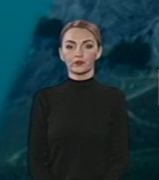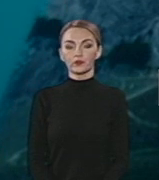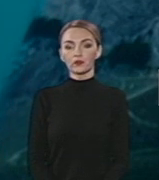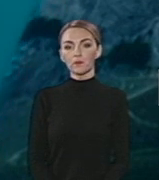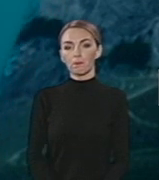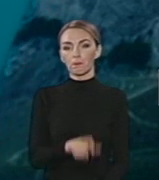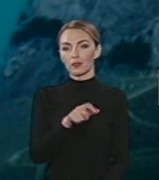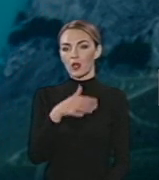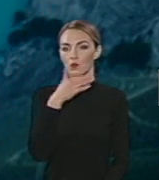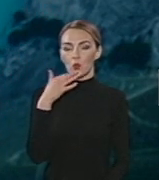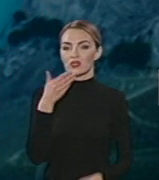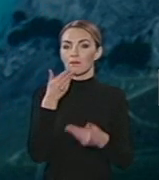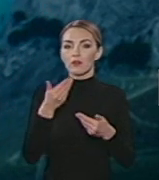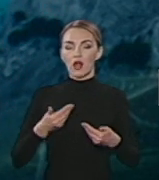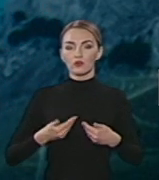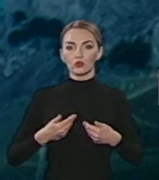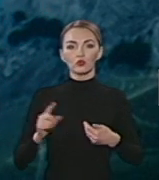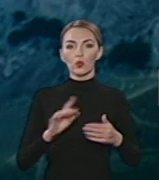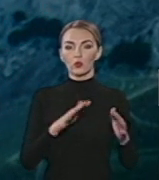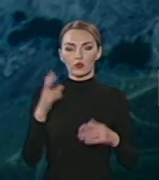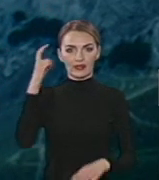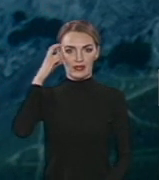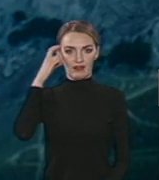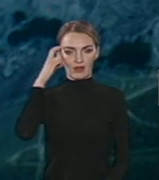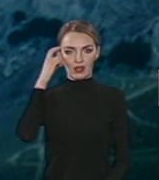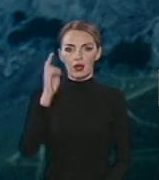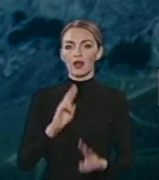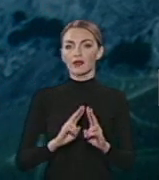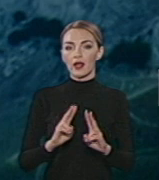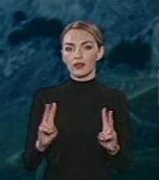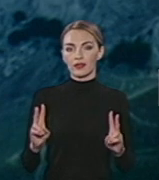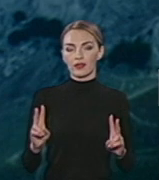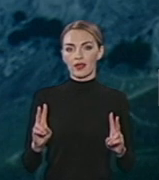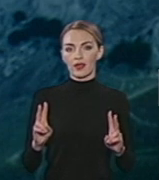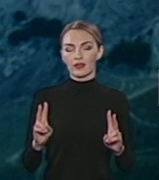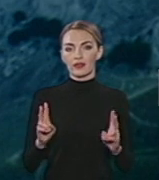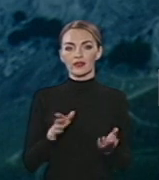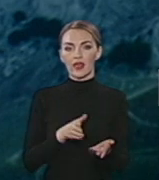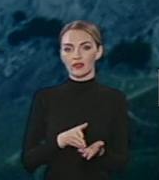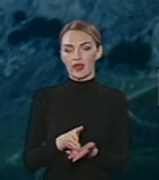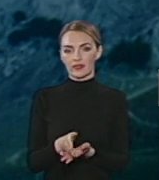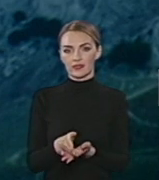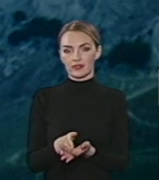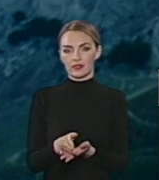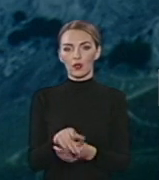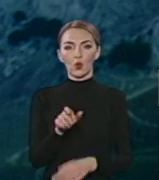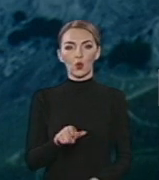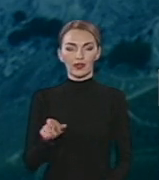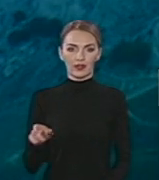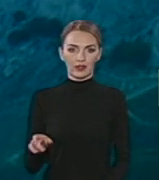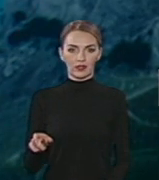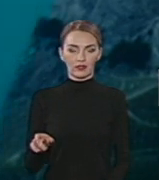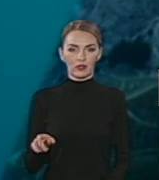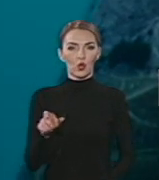многие мене спрашивают в Криму, що відбувається в Києві, які відбуваються тенденції, они